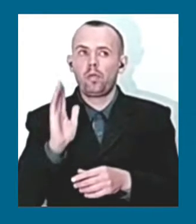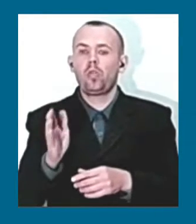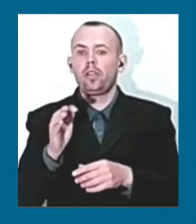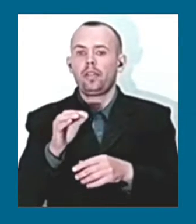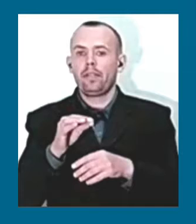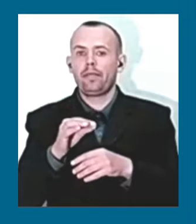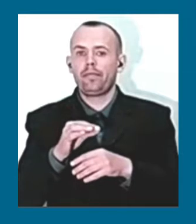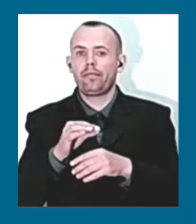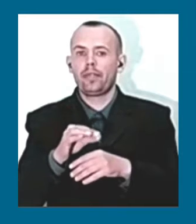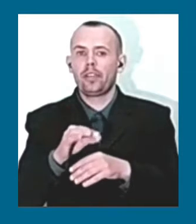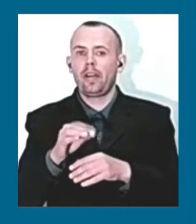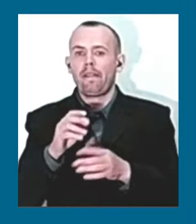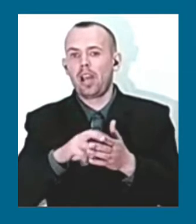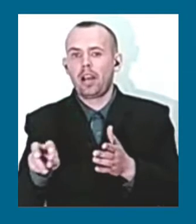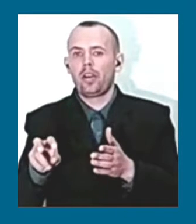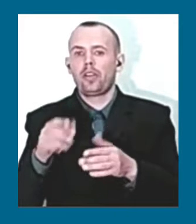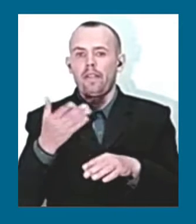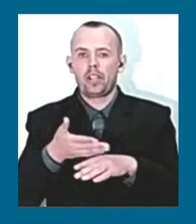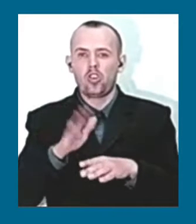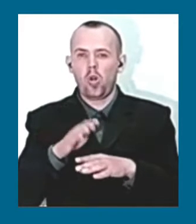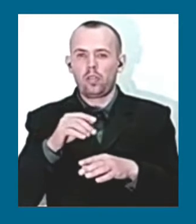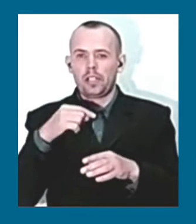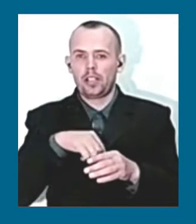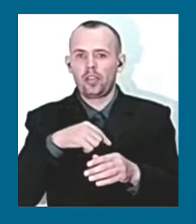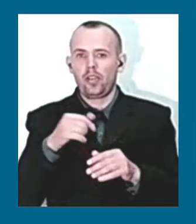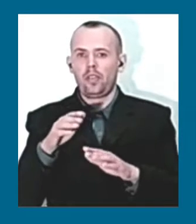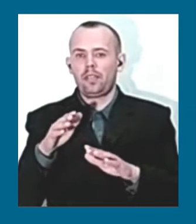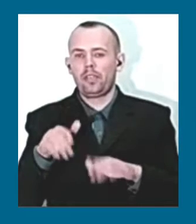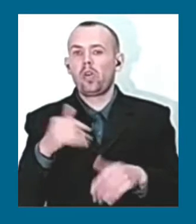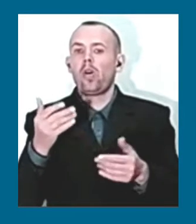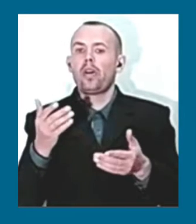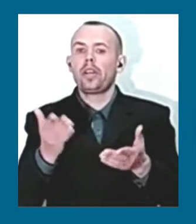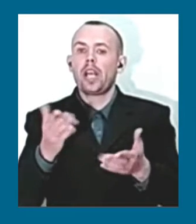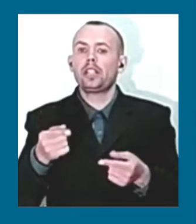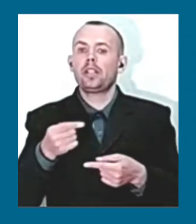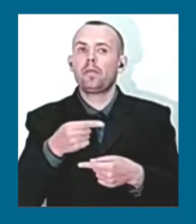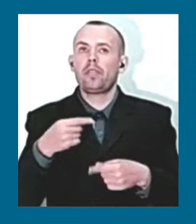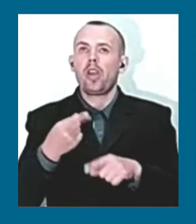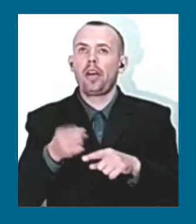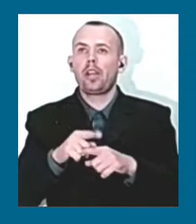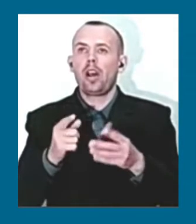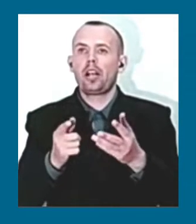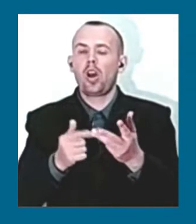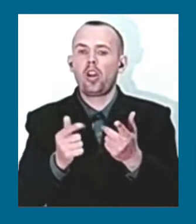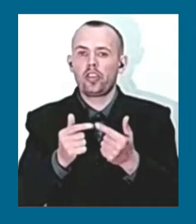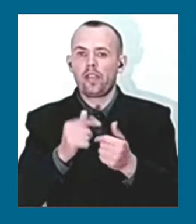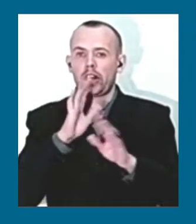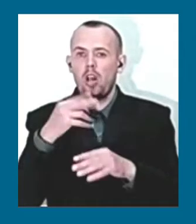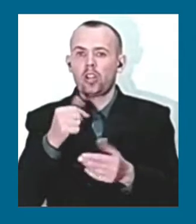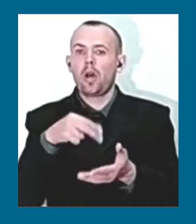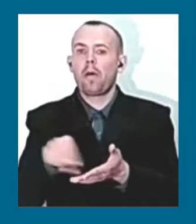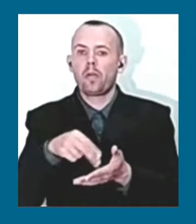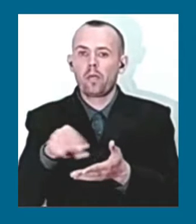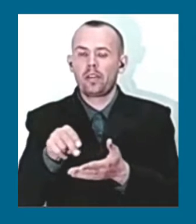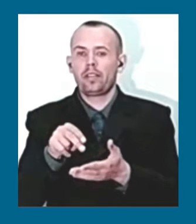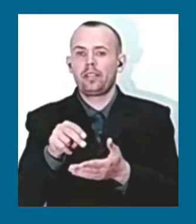выходить в тяжелое состояние и выписываться домой. Если бы мы это количество кислорода покупали в Жижином, если